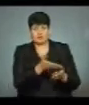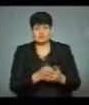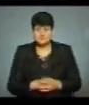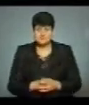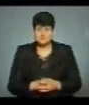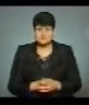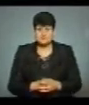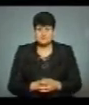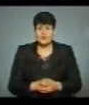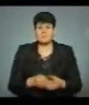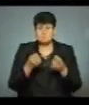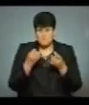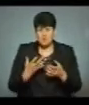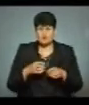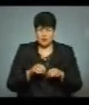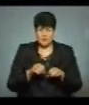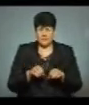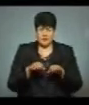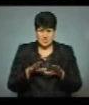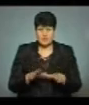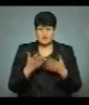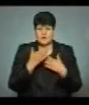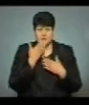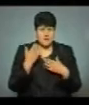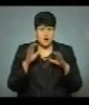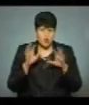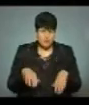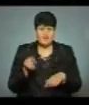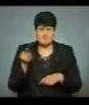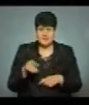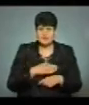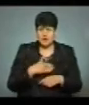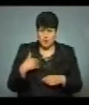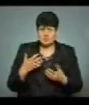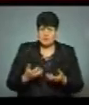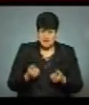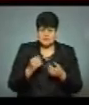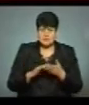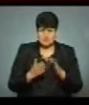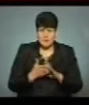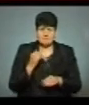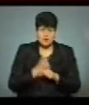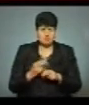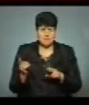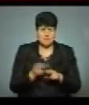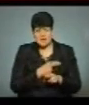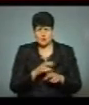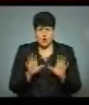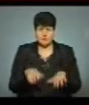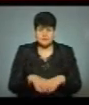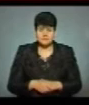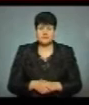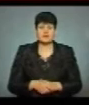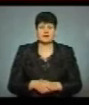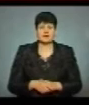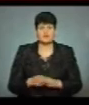просто вирішили, якщо немає голови, і він не хоче так десь підтримати цю ситуацію, працюють без голови. Так. Таким